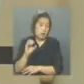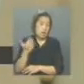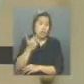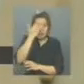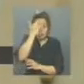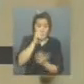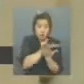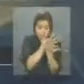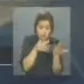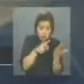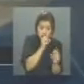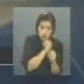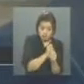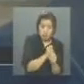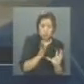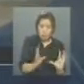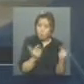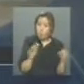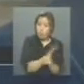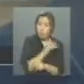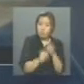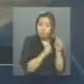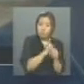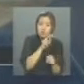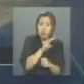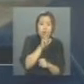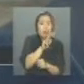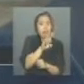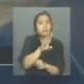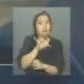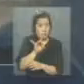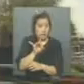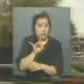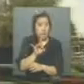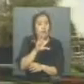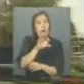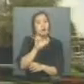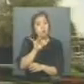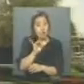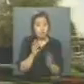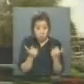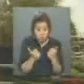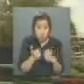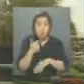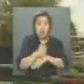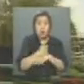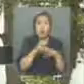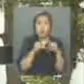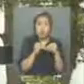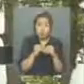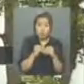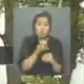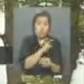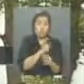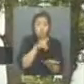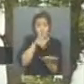จุบันจะสิ้นสุดในปี2558ที่ปรึกษาอาวุโสกระทรวงพลังงานในฐานะอดีตผู้อำนวยการศูนย์พลังงานอาเซียนระบุ